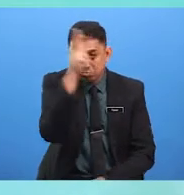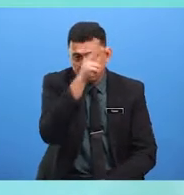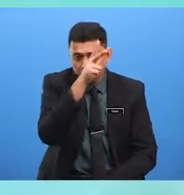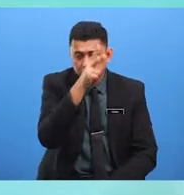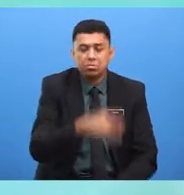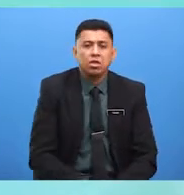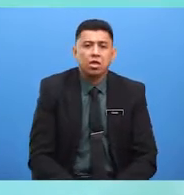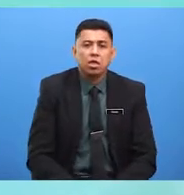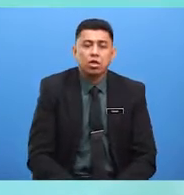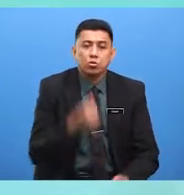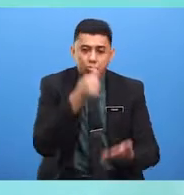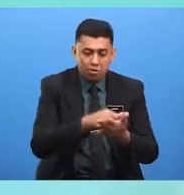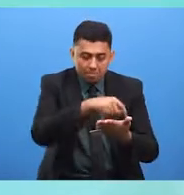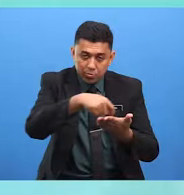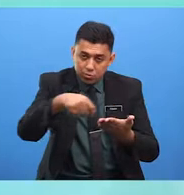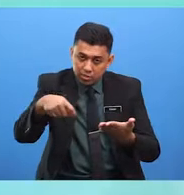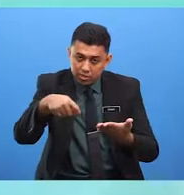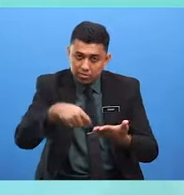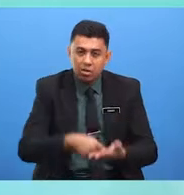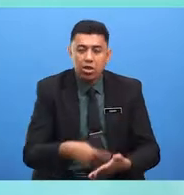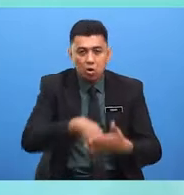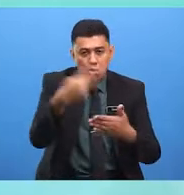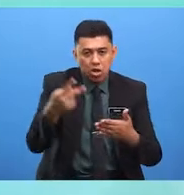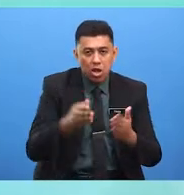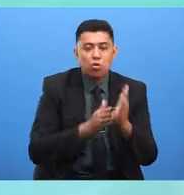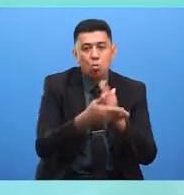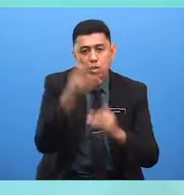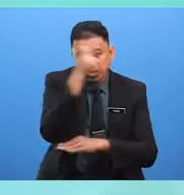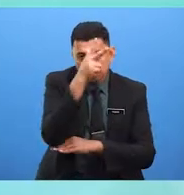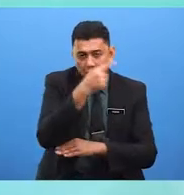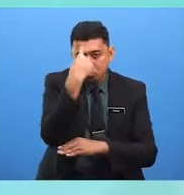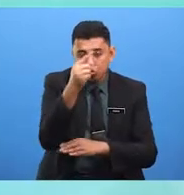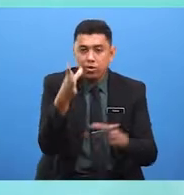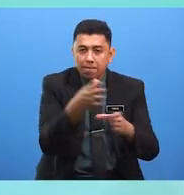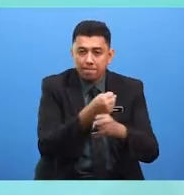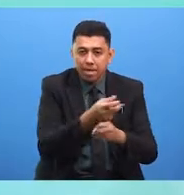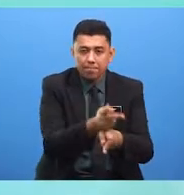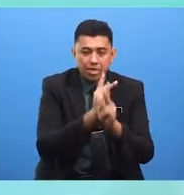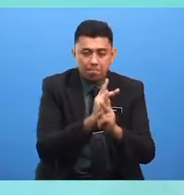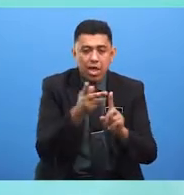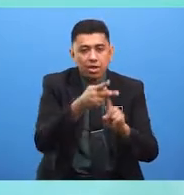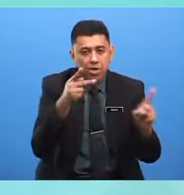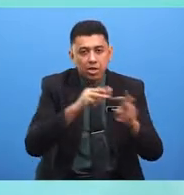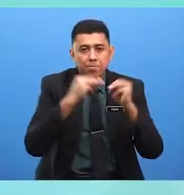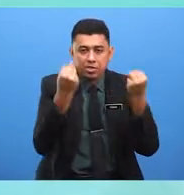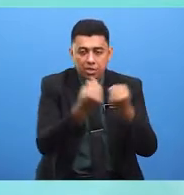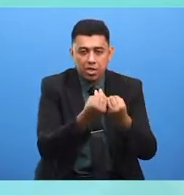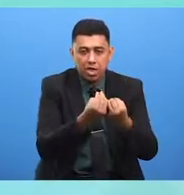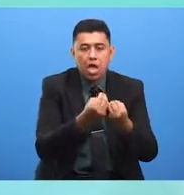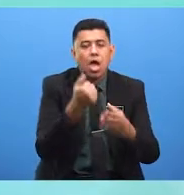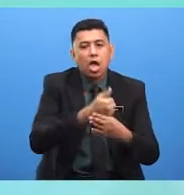bertulis yang dikeluarkan oleh kerajaan untuk memperoleh pinjaman dari Pakde masyarakat atau institusi